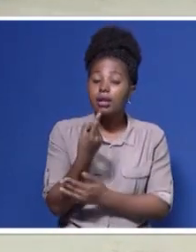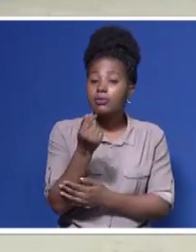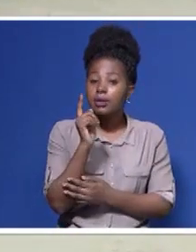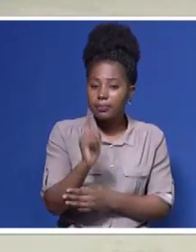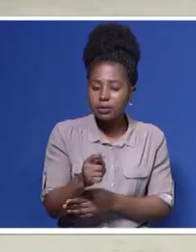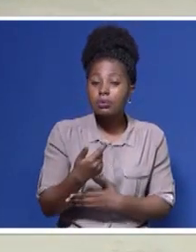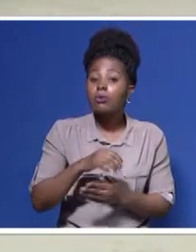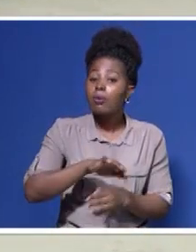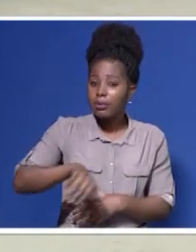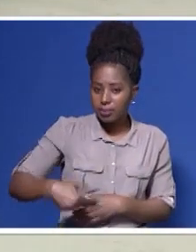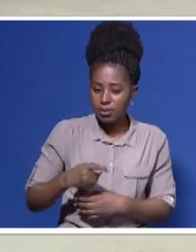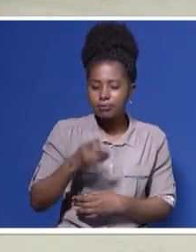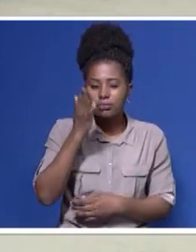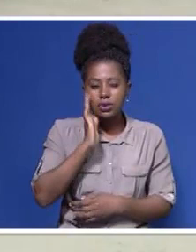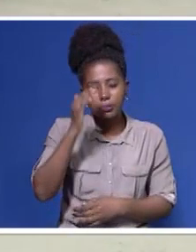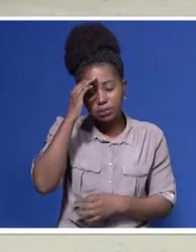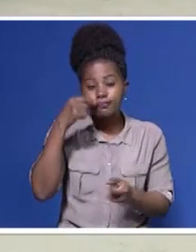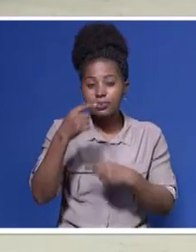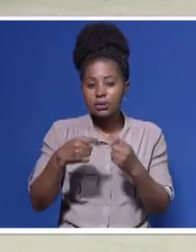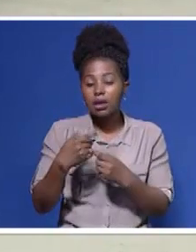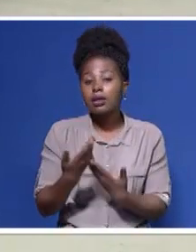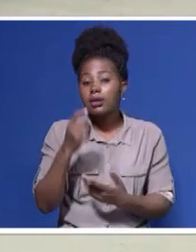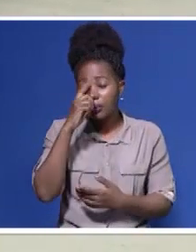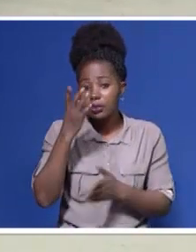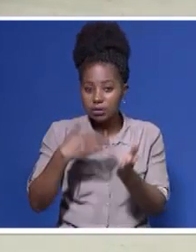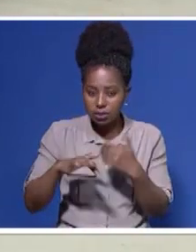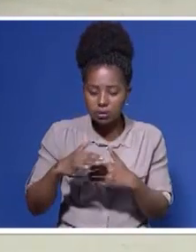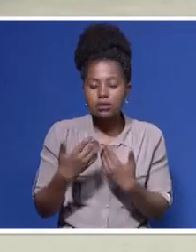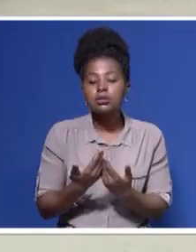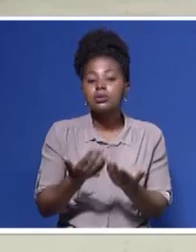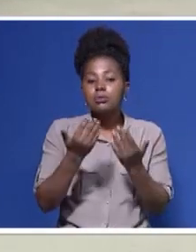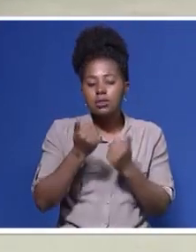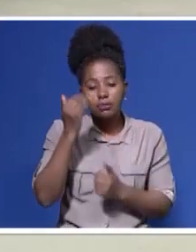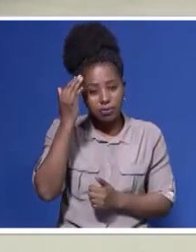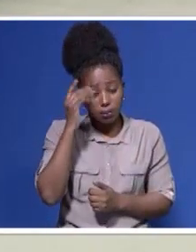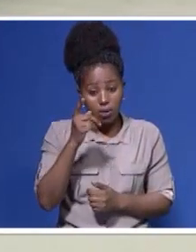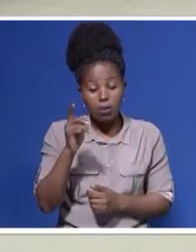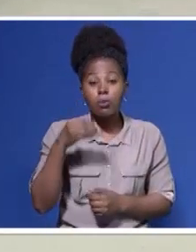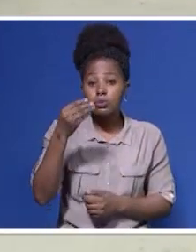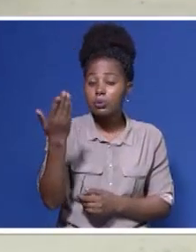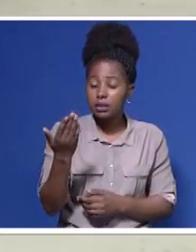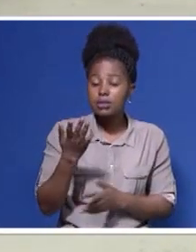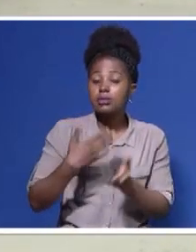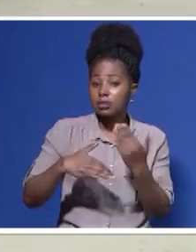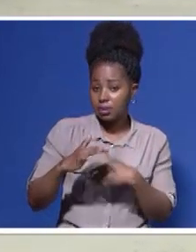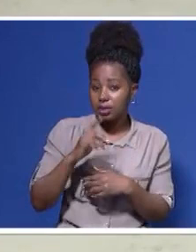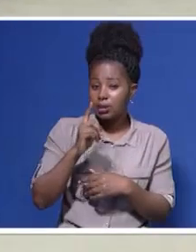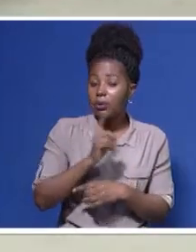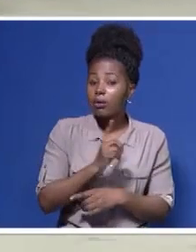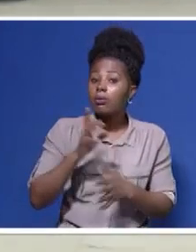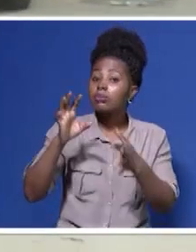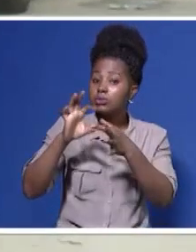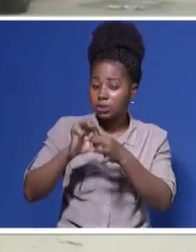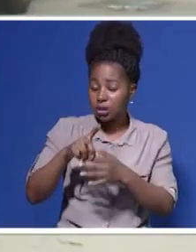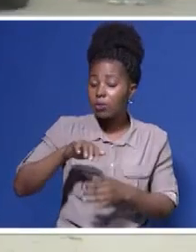ambazo wameziiba. Na jeshi la polisi linaendelea na upelelezi zaidi na uchunguzi ili kuweza kubaini watuhumiwa wengine zaidi ambao wamehusika